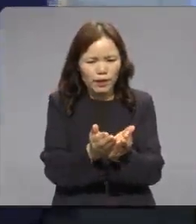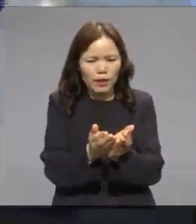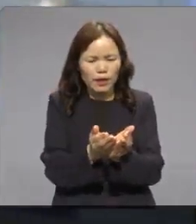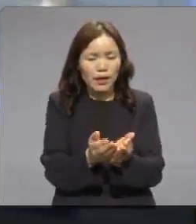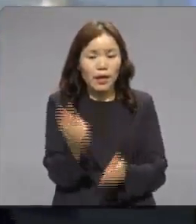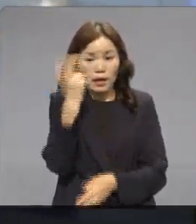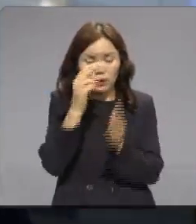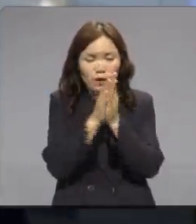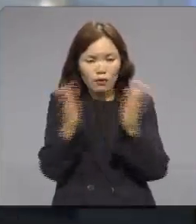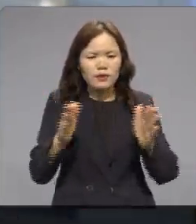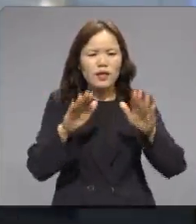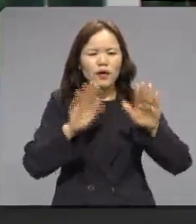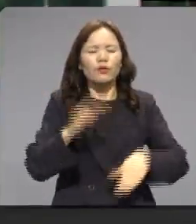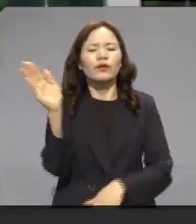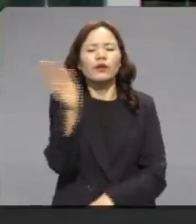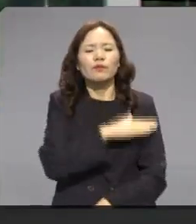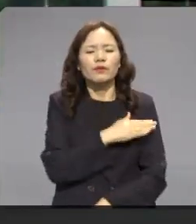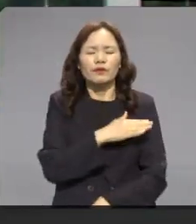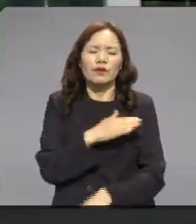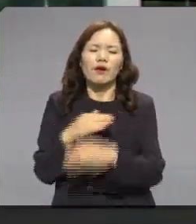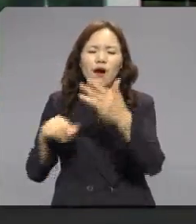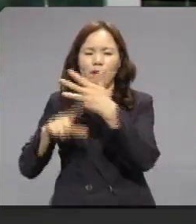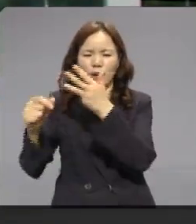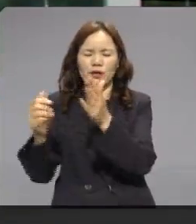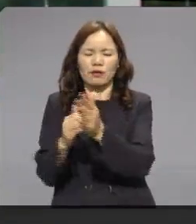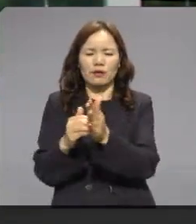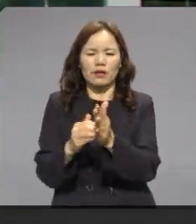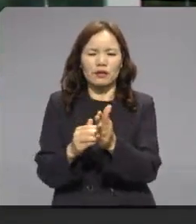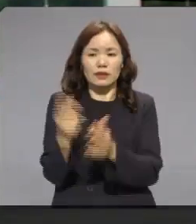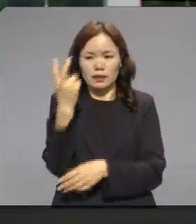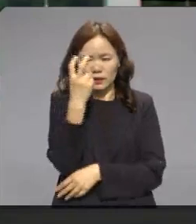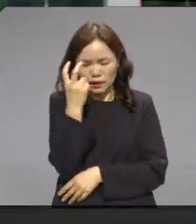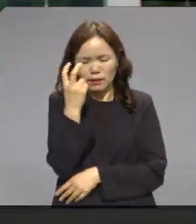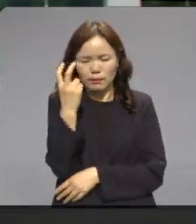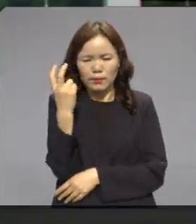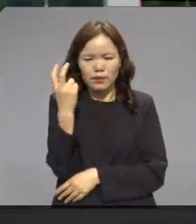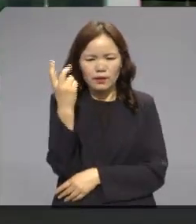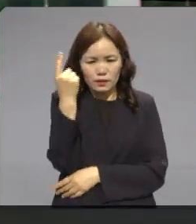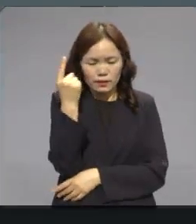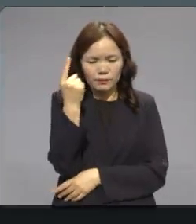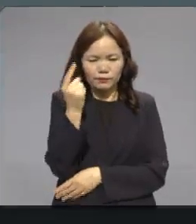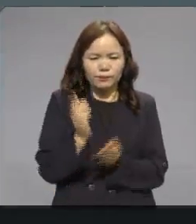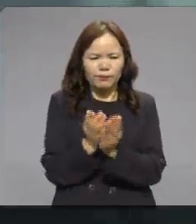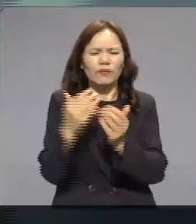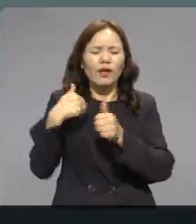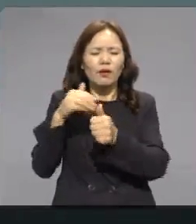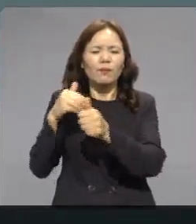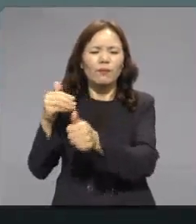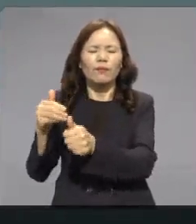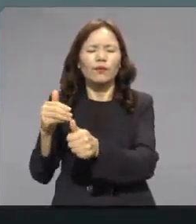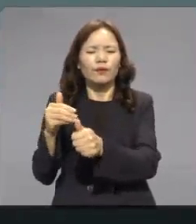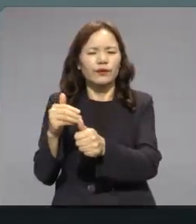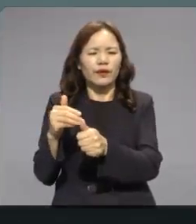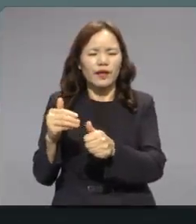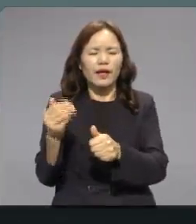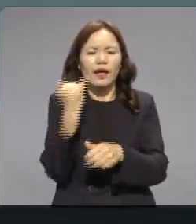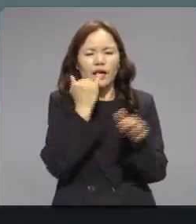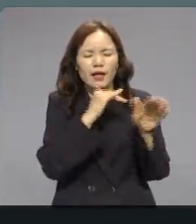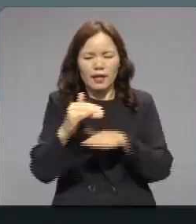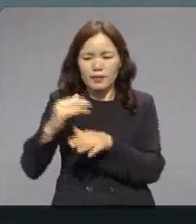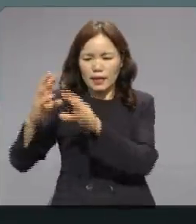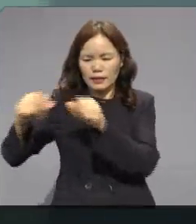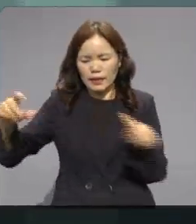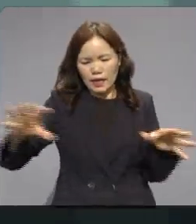오는 8월까지 해경청은 경비 함정을 투입해 해상 교통 관제 센터 등과 함께 해상과 육상을